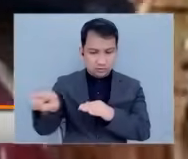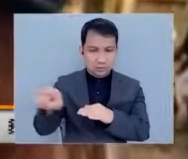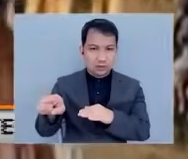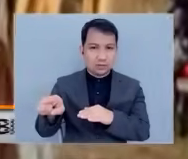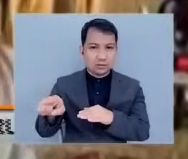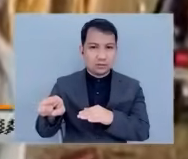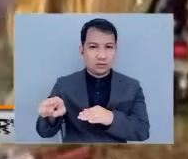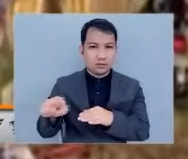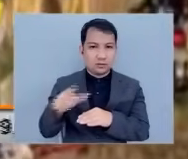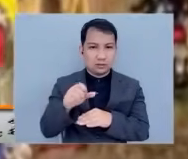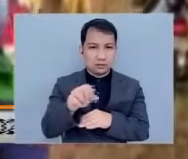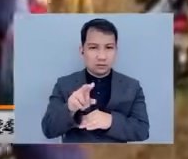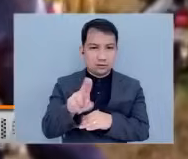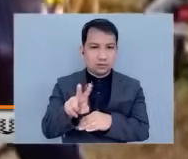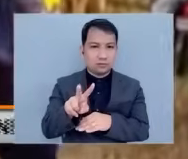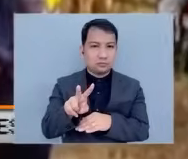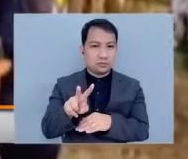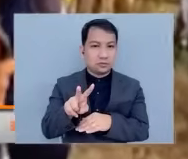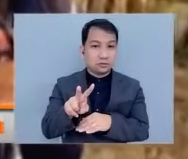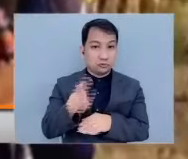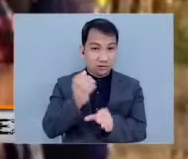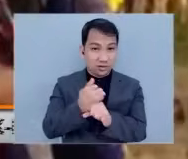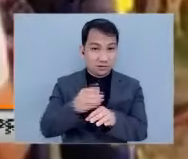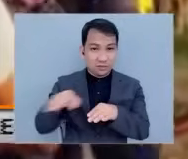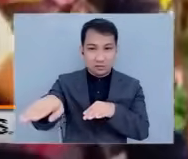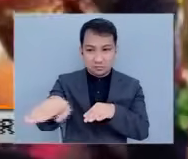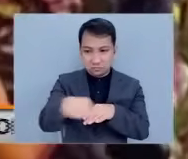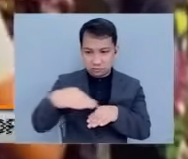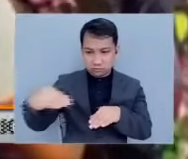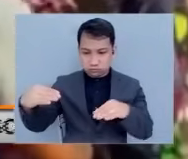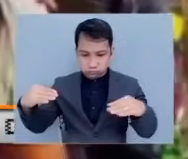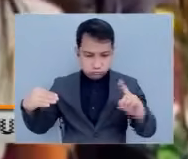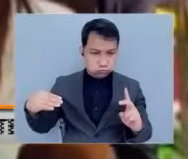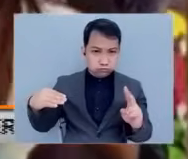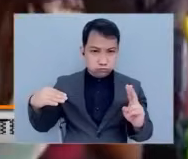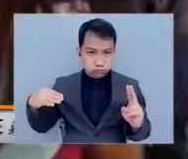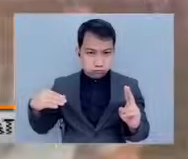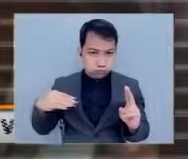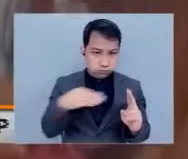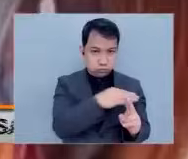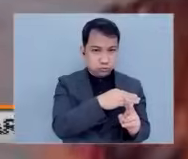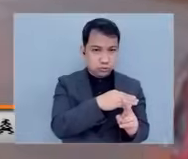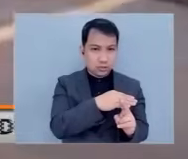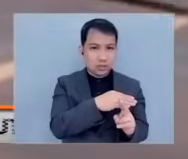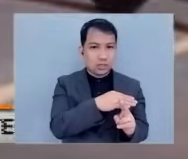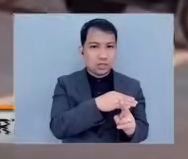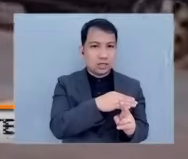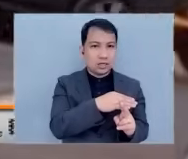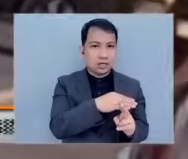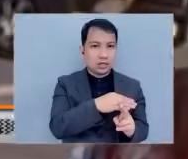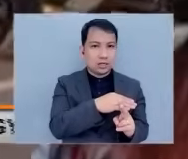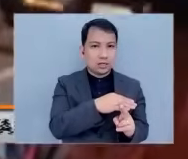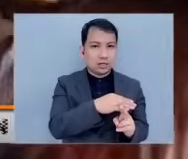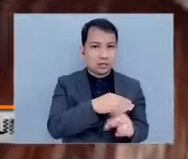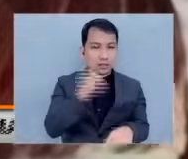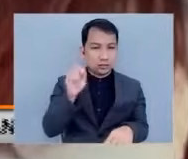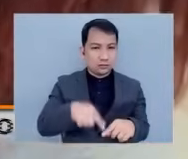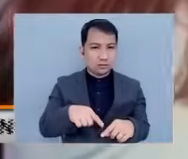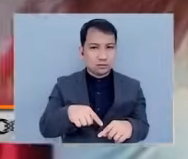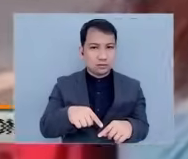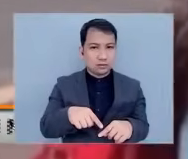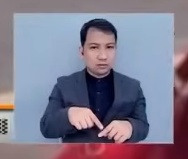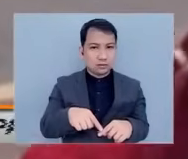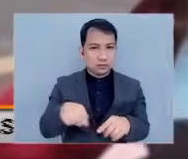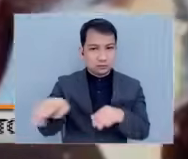SUV pero agad itong nagmaniobra at sinubukan ulit silang banggain. Nang hindi maabutan, inatrasan na